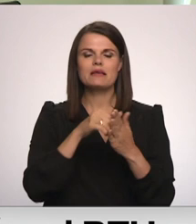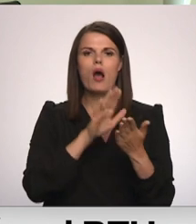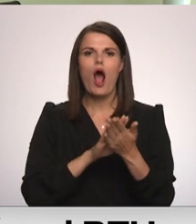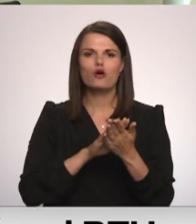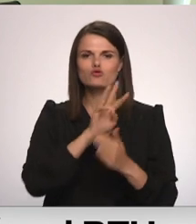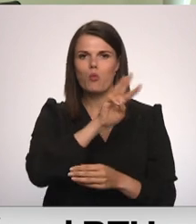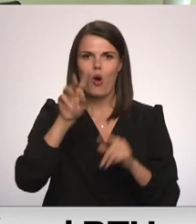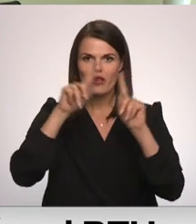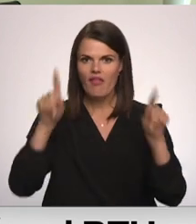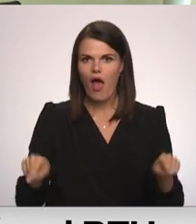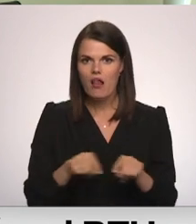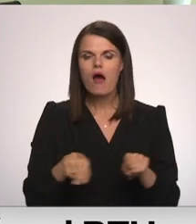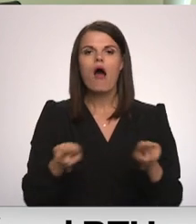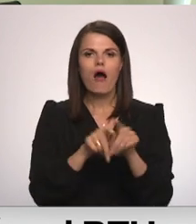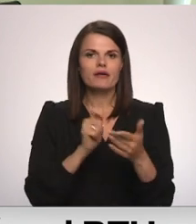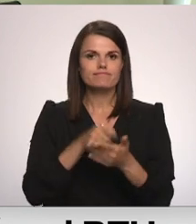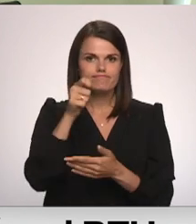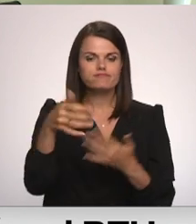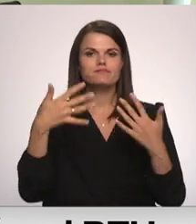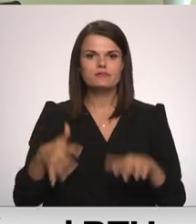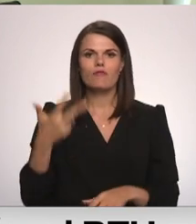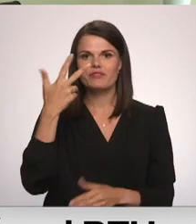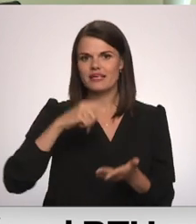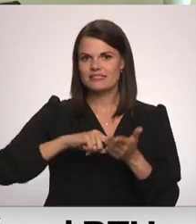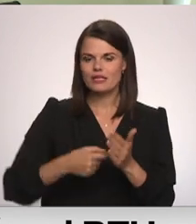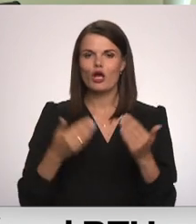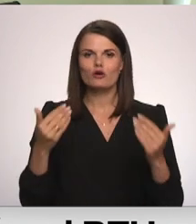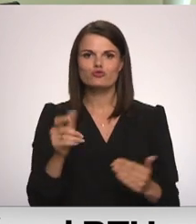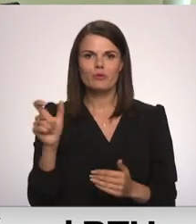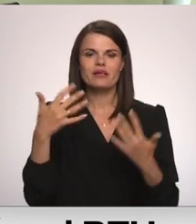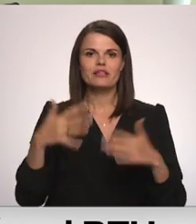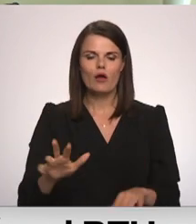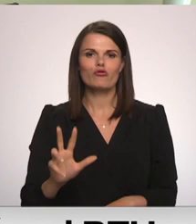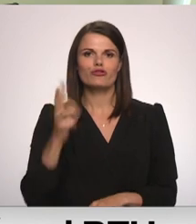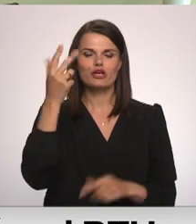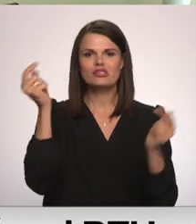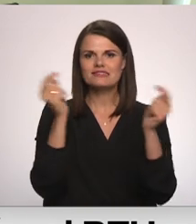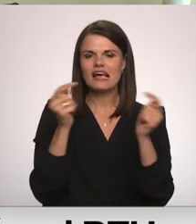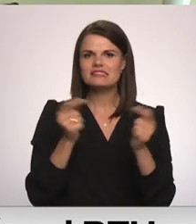Un mēs esam to snieguši jau trīs reizes, jā, jo šobrīd ir jau trešais saskaņošanas